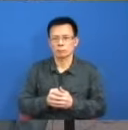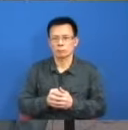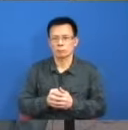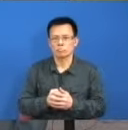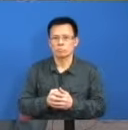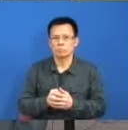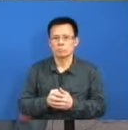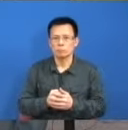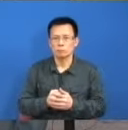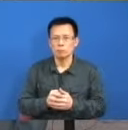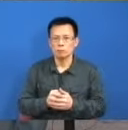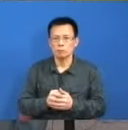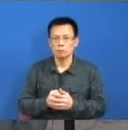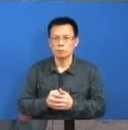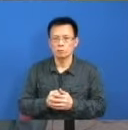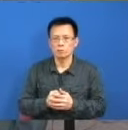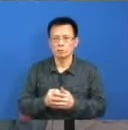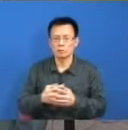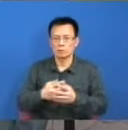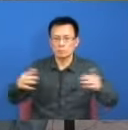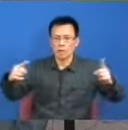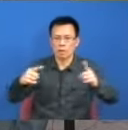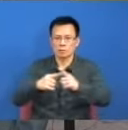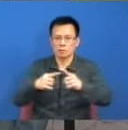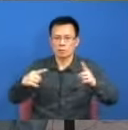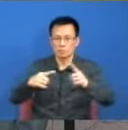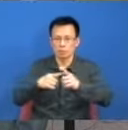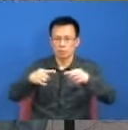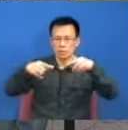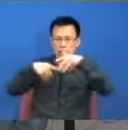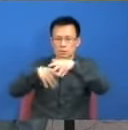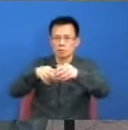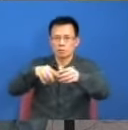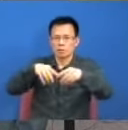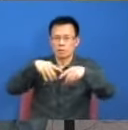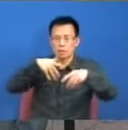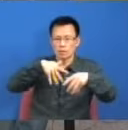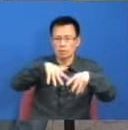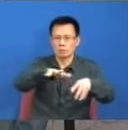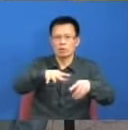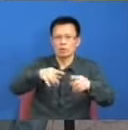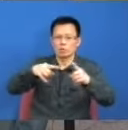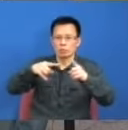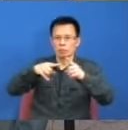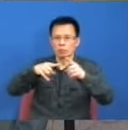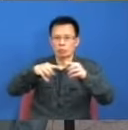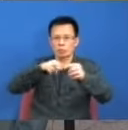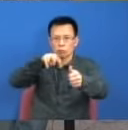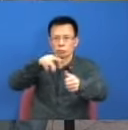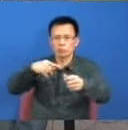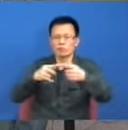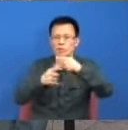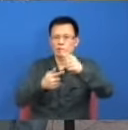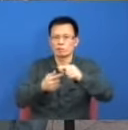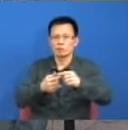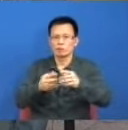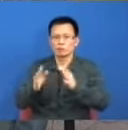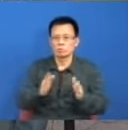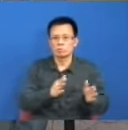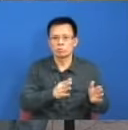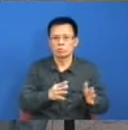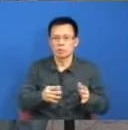大型嘅人流管制方法咧，去處理一班示威者嘅。咁亦都係睇